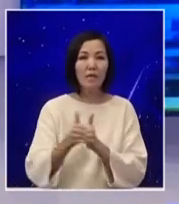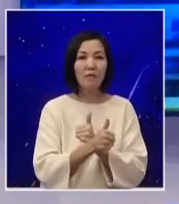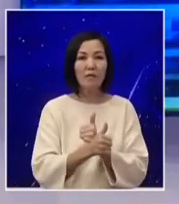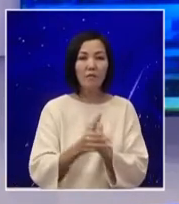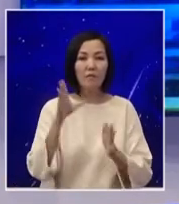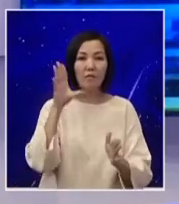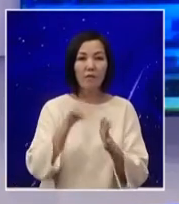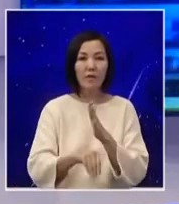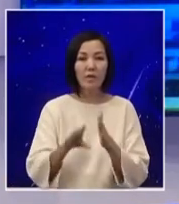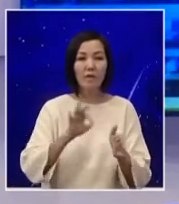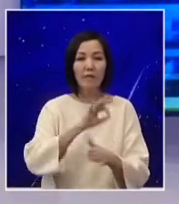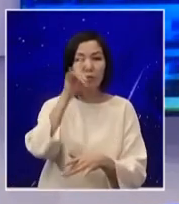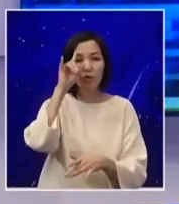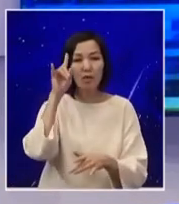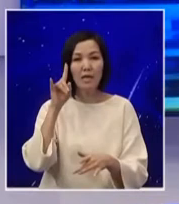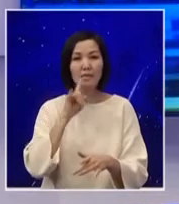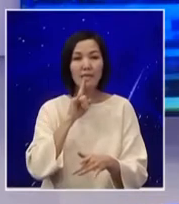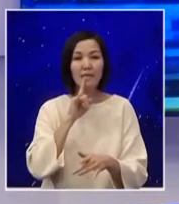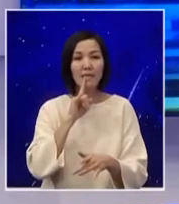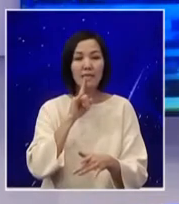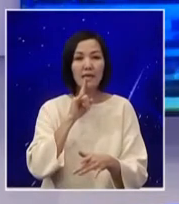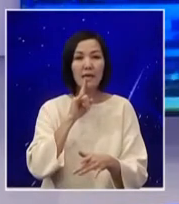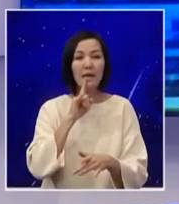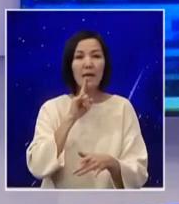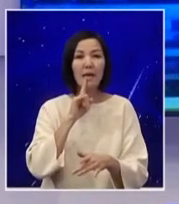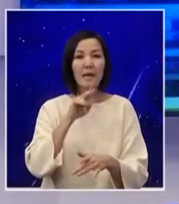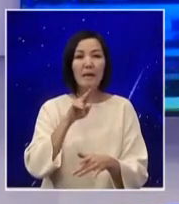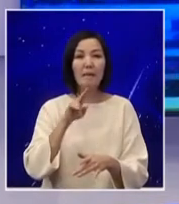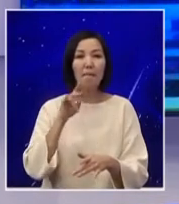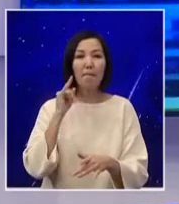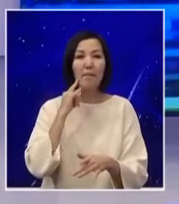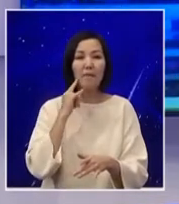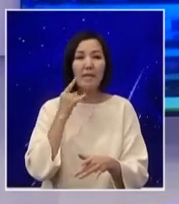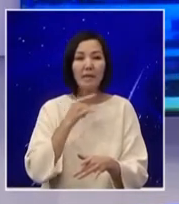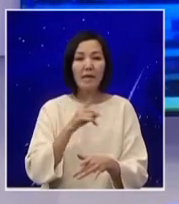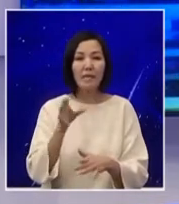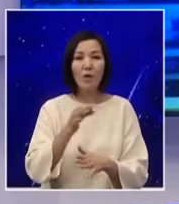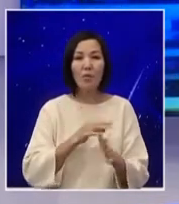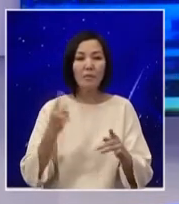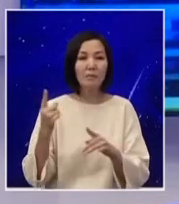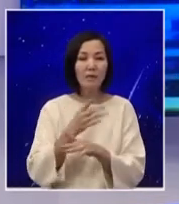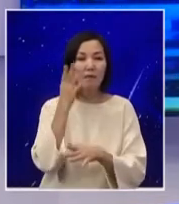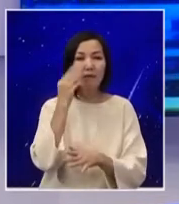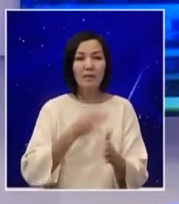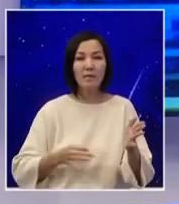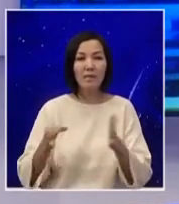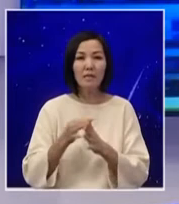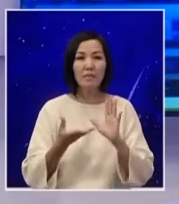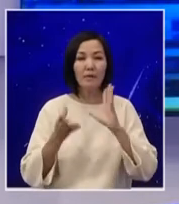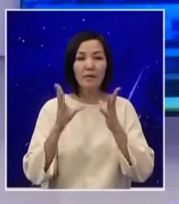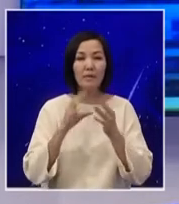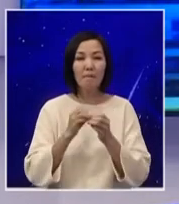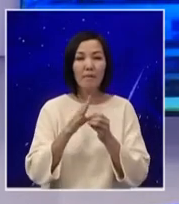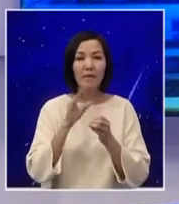в нее также вошли восточно-казахстанская и павлодарской области в первый день в алматинской области по состоянию на